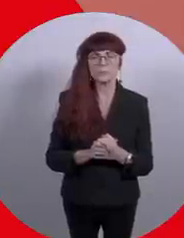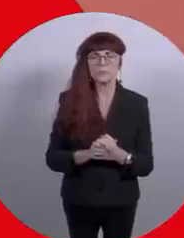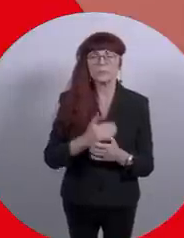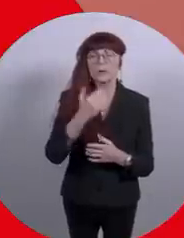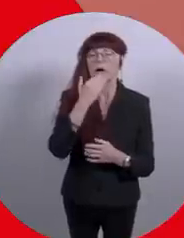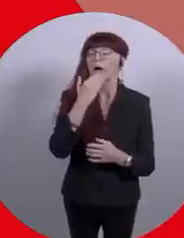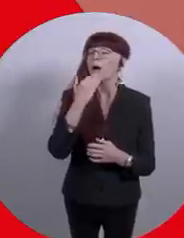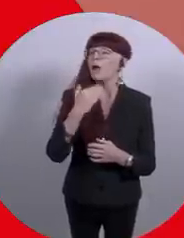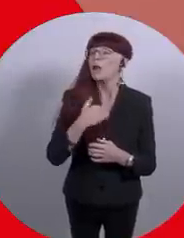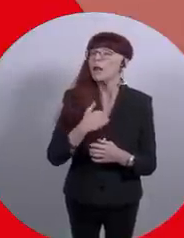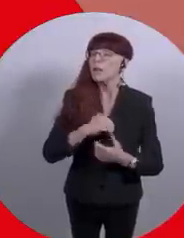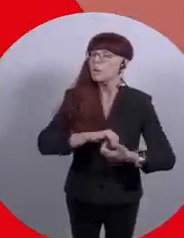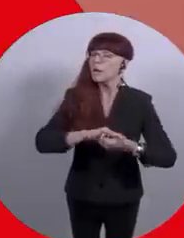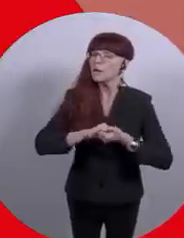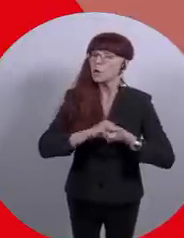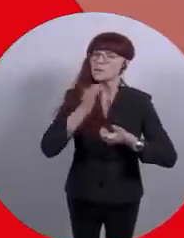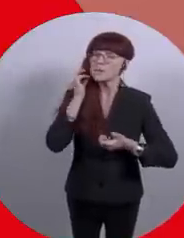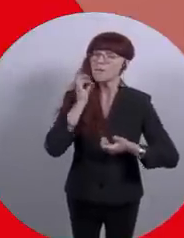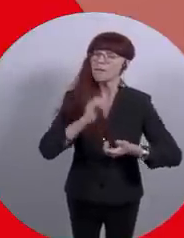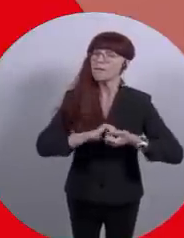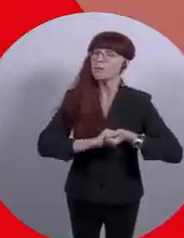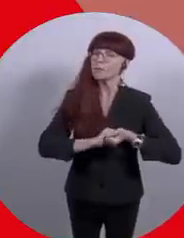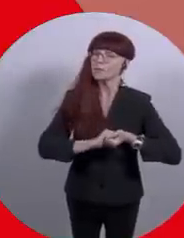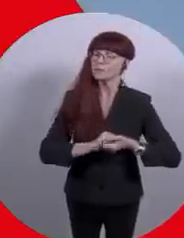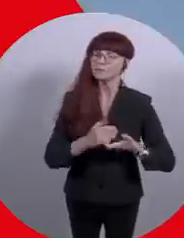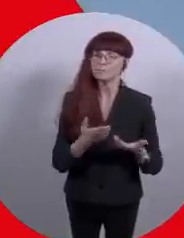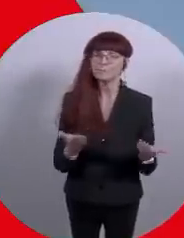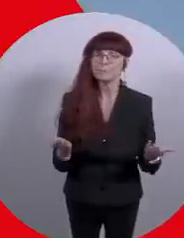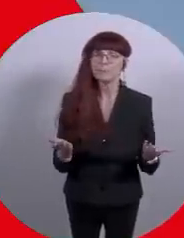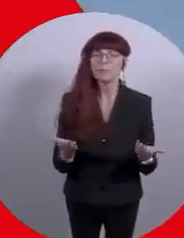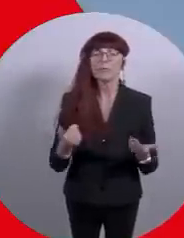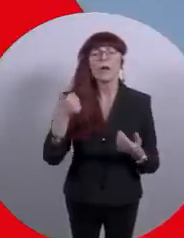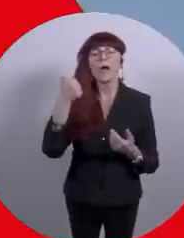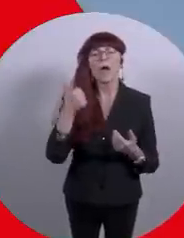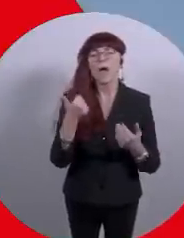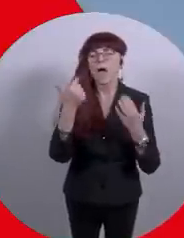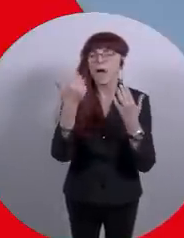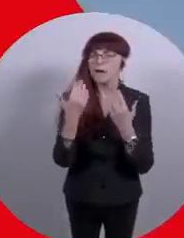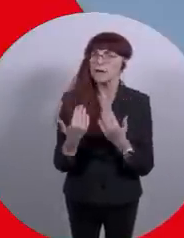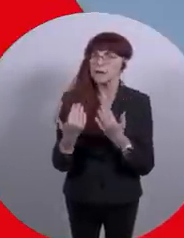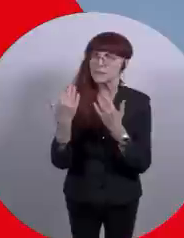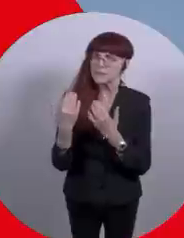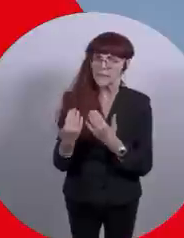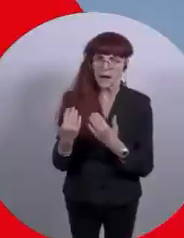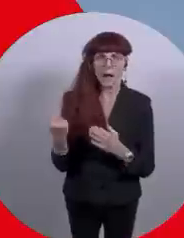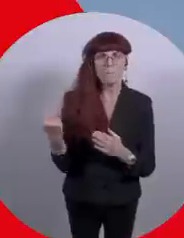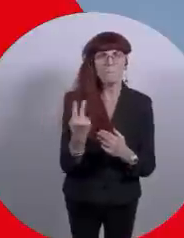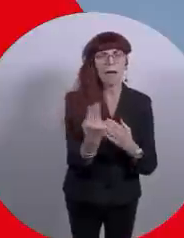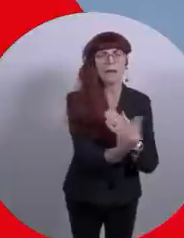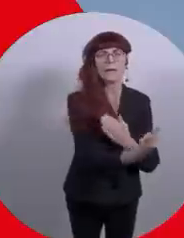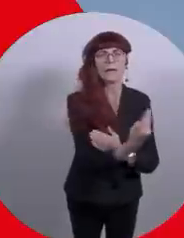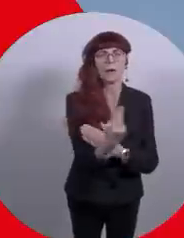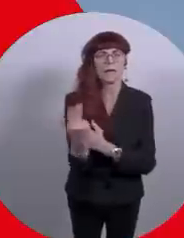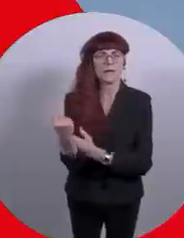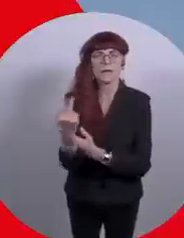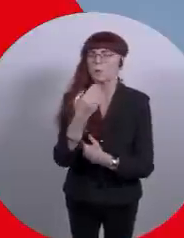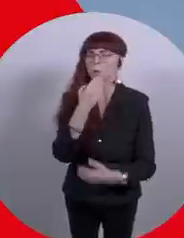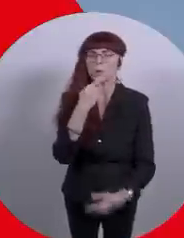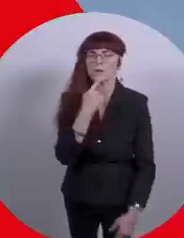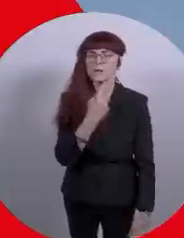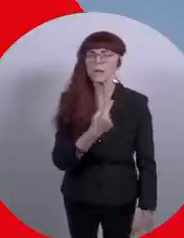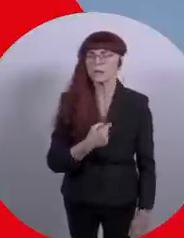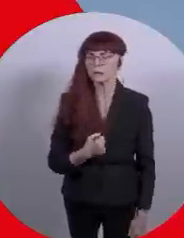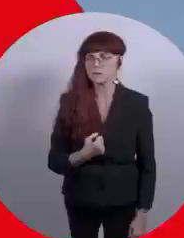liebe Genossinnen liebe Genossen eine Zahl ist heute bei ihnen reden unserer beiden Kandidaten nicht vorgekommen